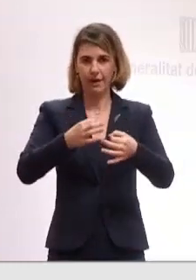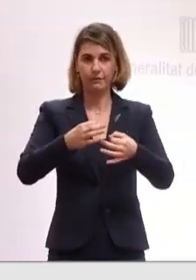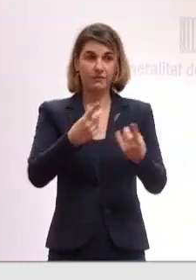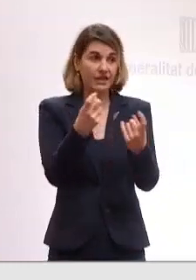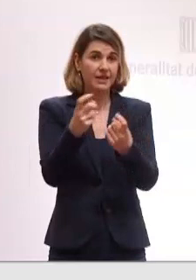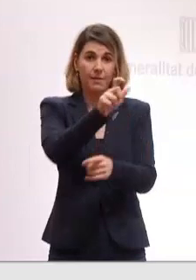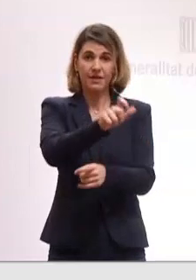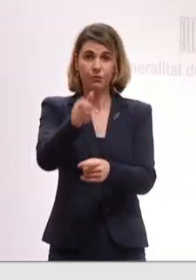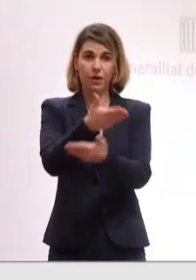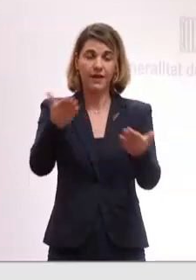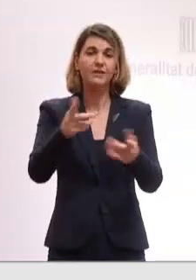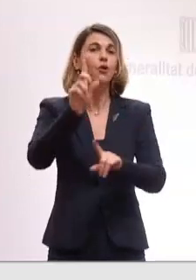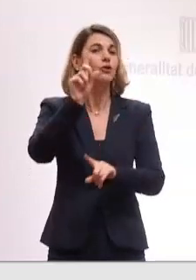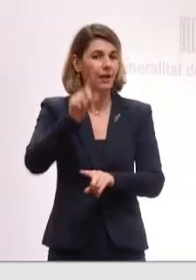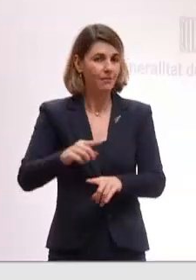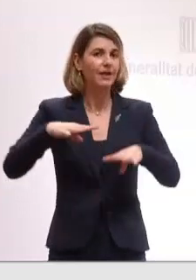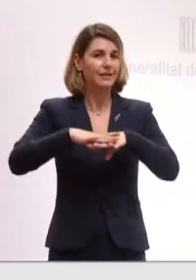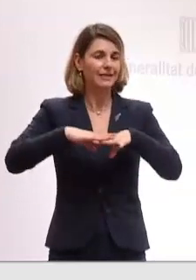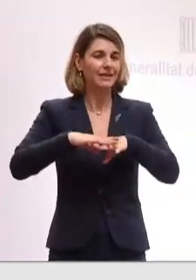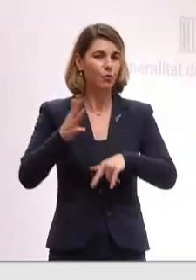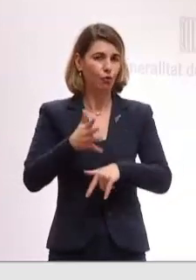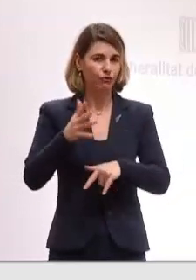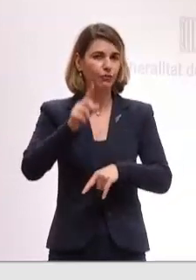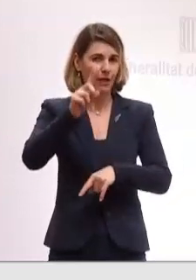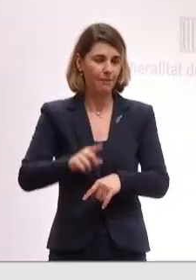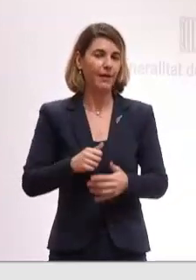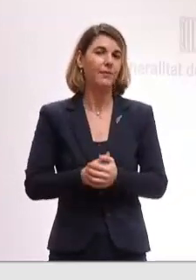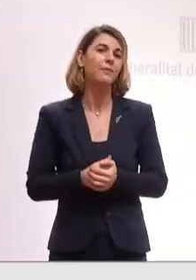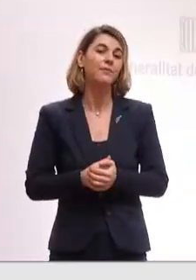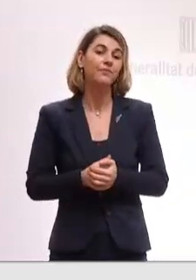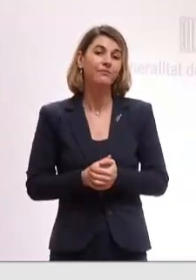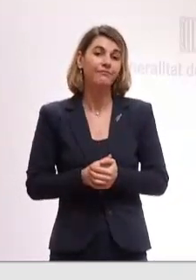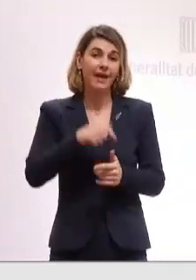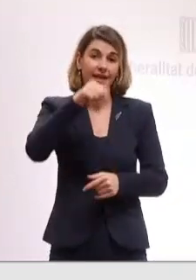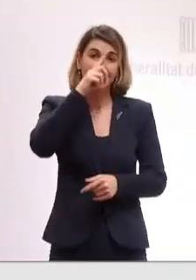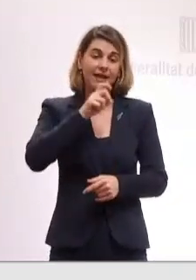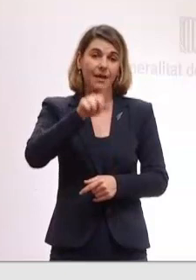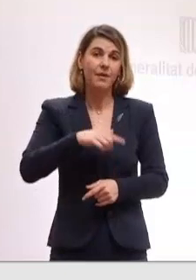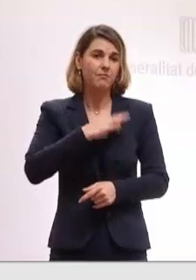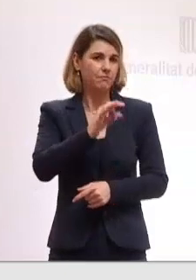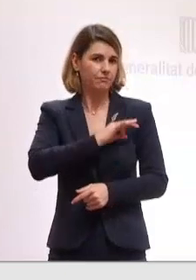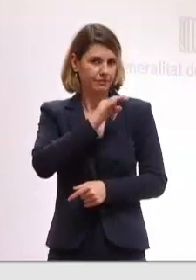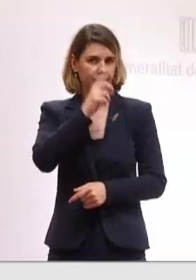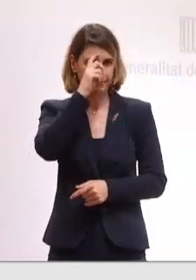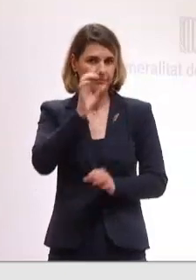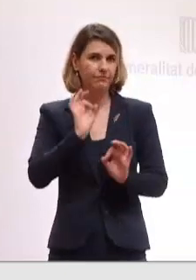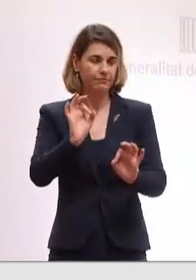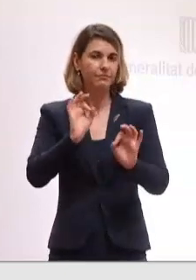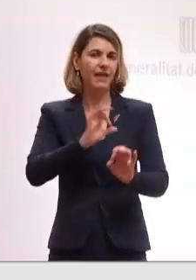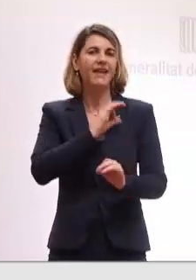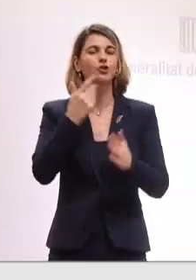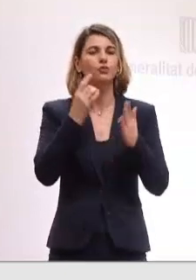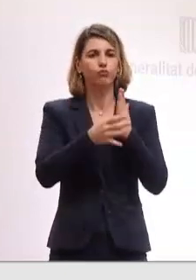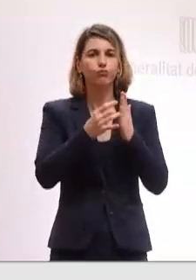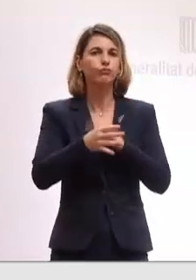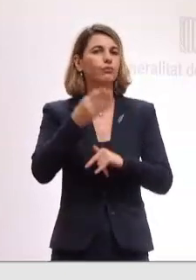per a la ciutadania com pel teixit productiu. Enguany, a més de les distincions en forma de medalles d'honor